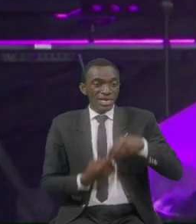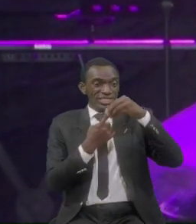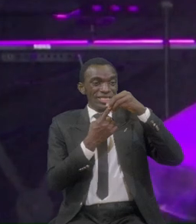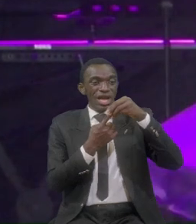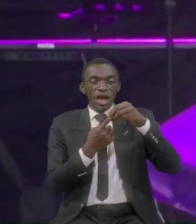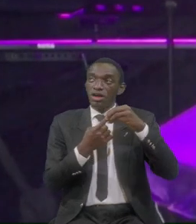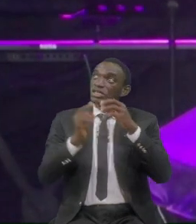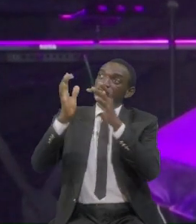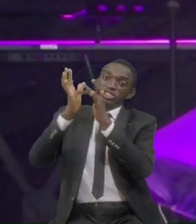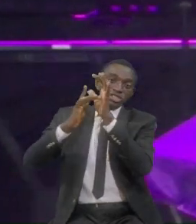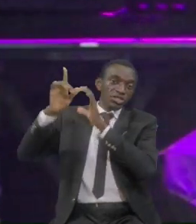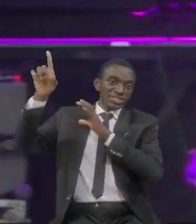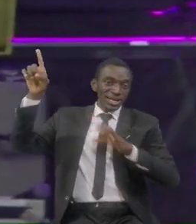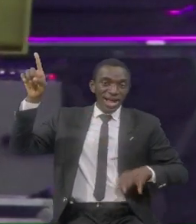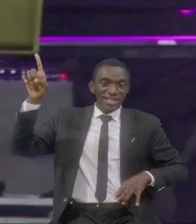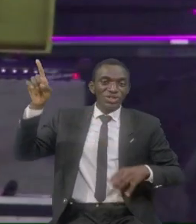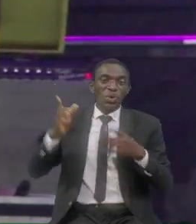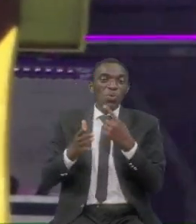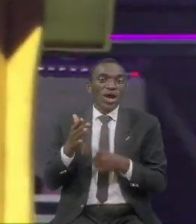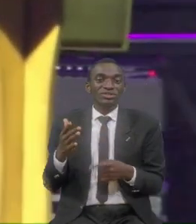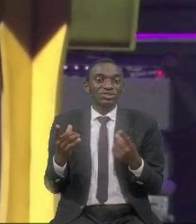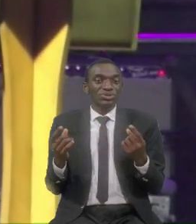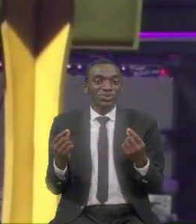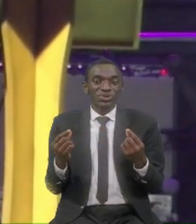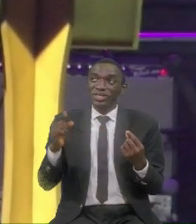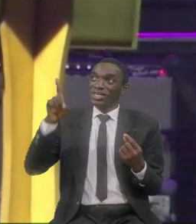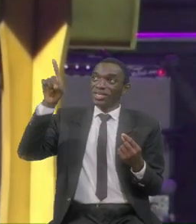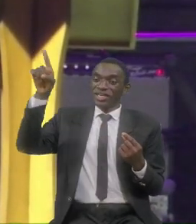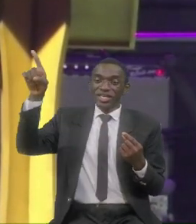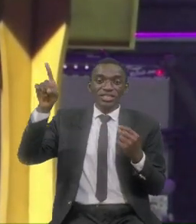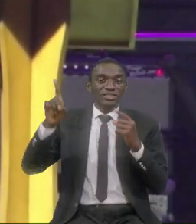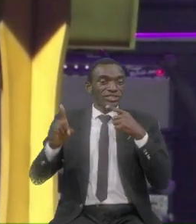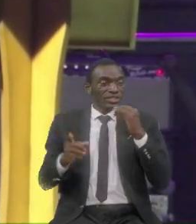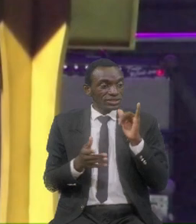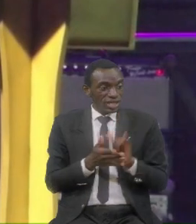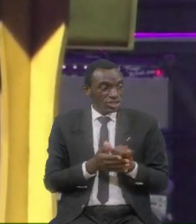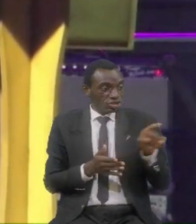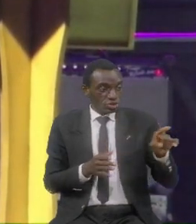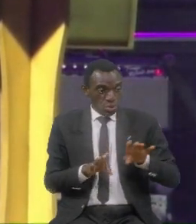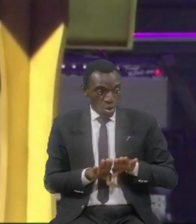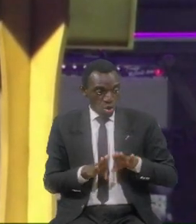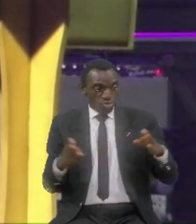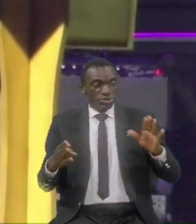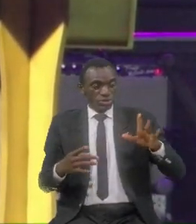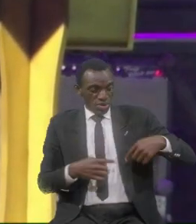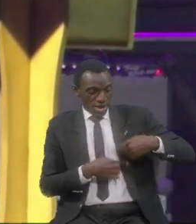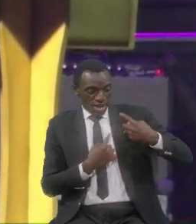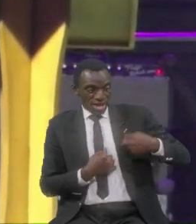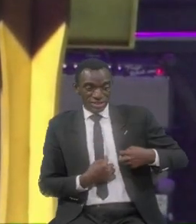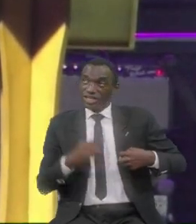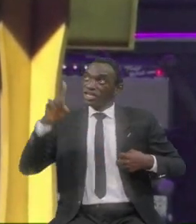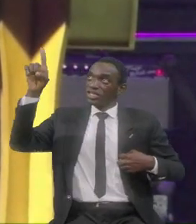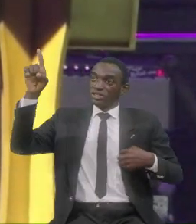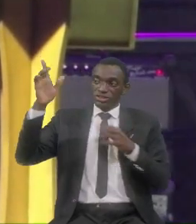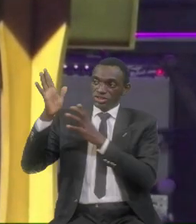is that he says, if you open the door, I come to live in your heart. Ang pagkapinasahin